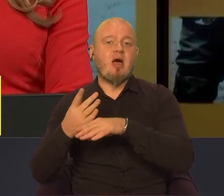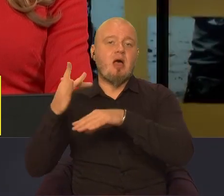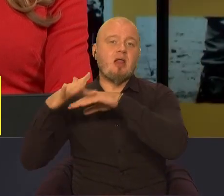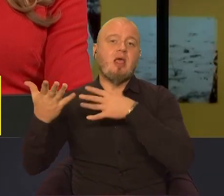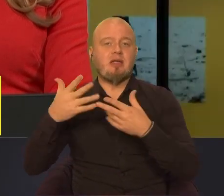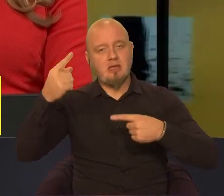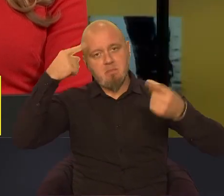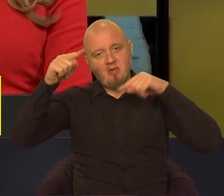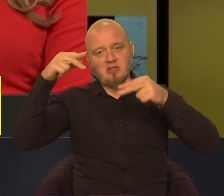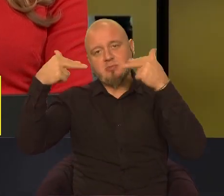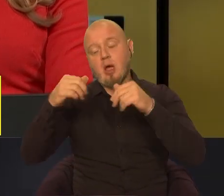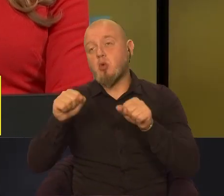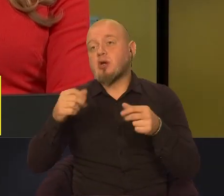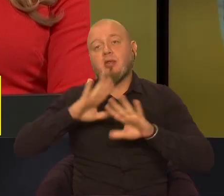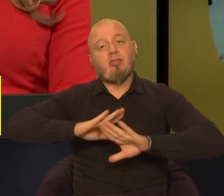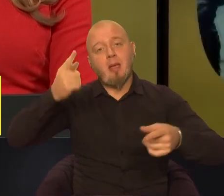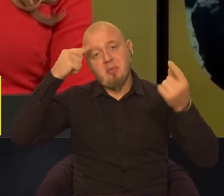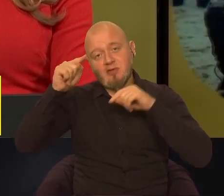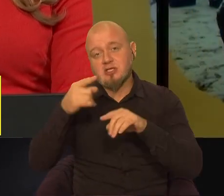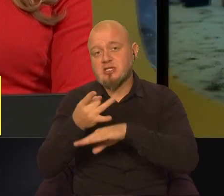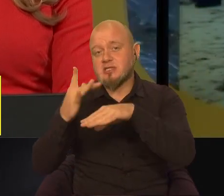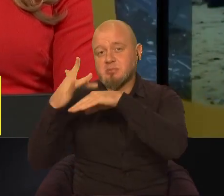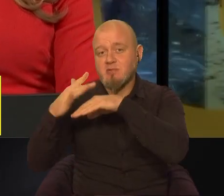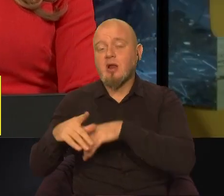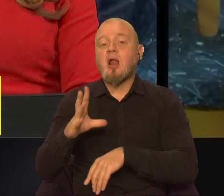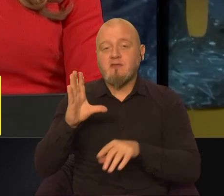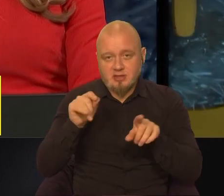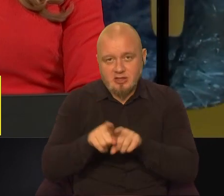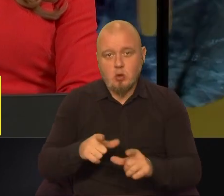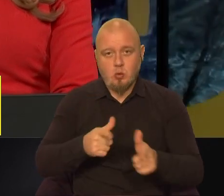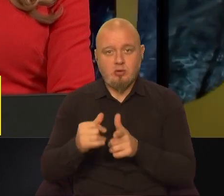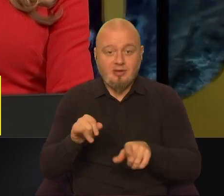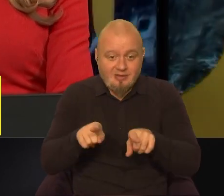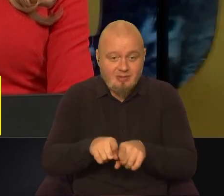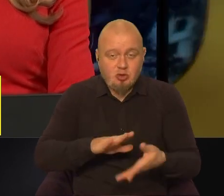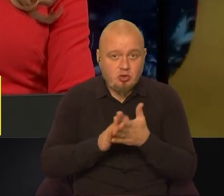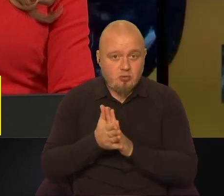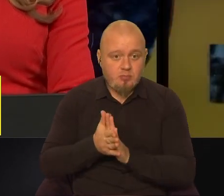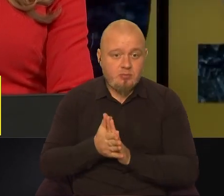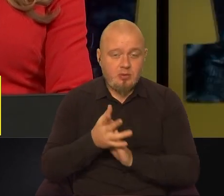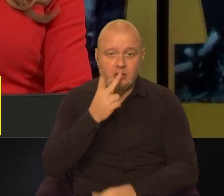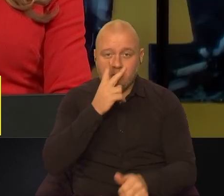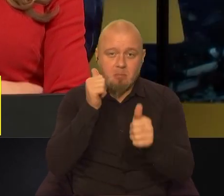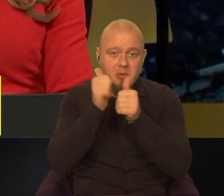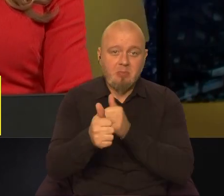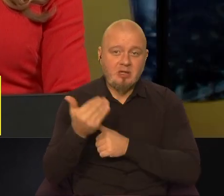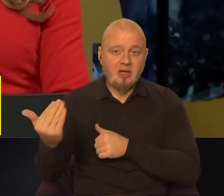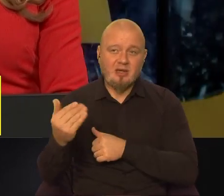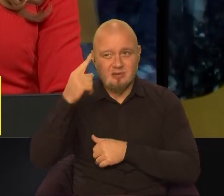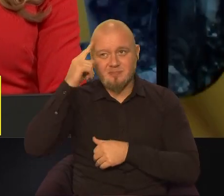може, і не міфічні такі вже і збивали, але все ж таки готувалися. І таким чином, ну, передбачити їх, знаєте,